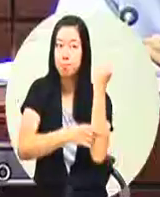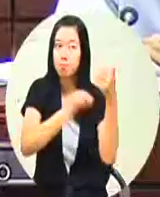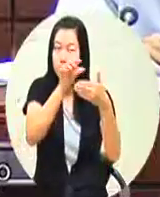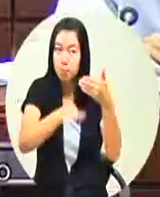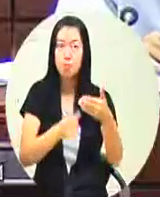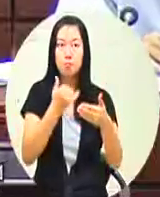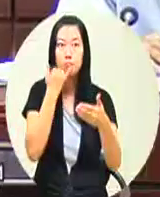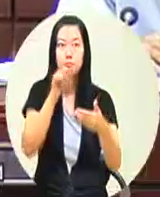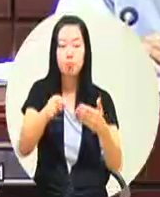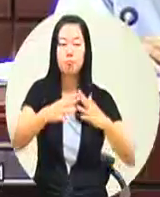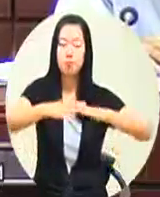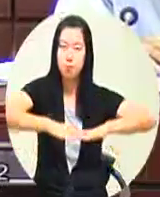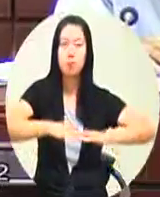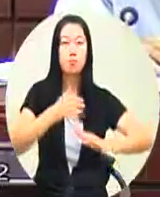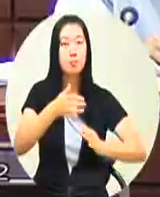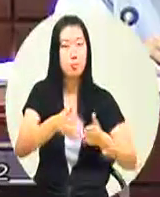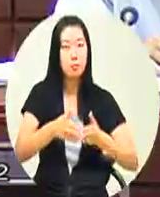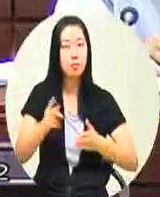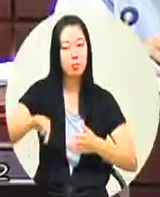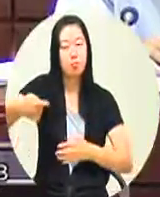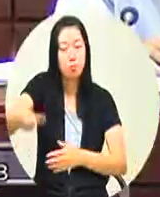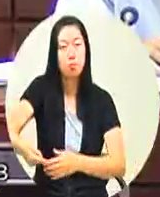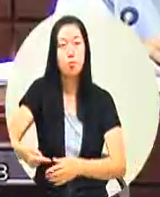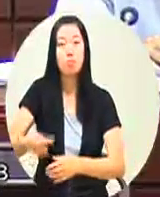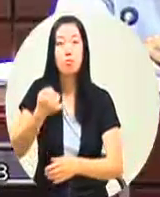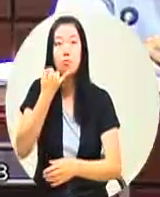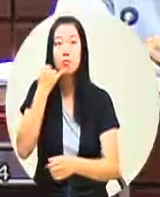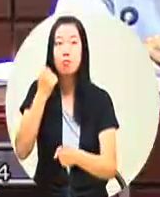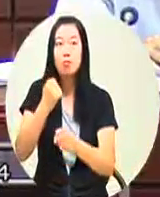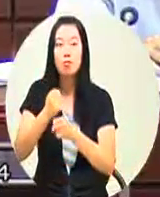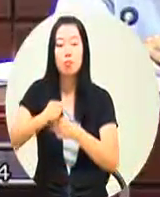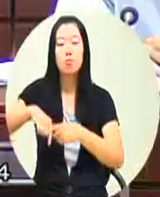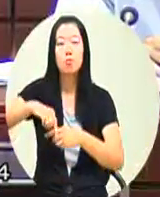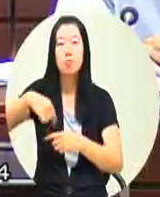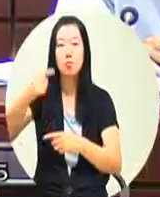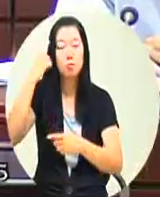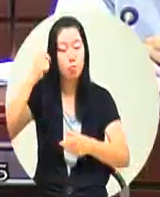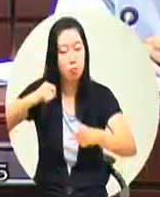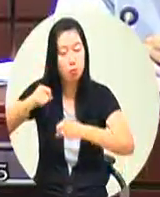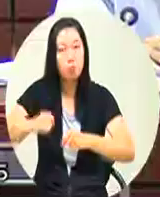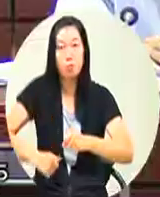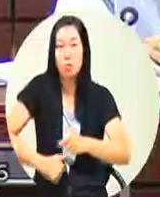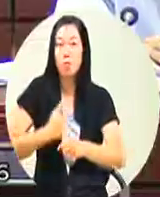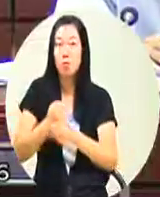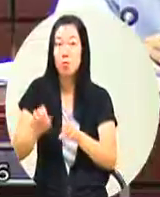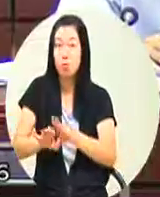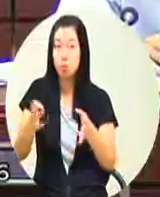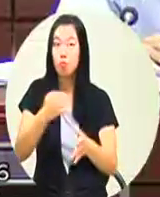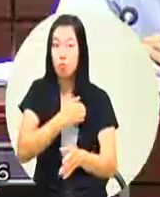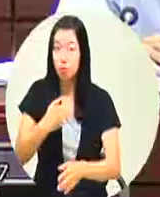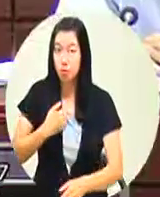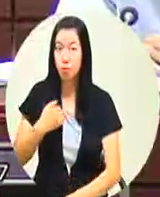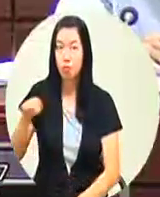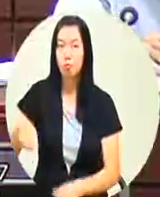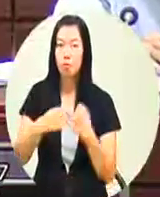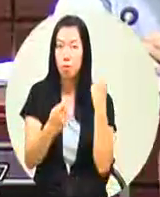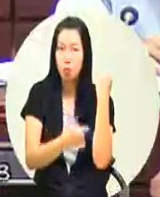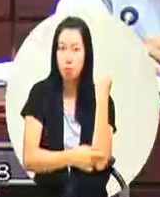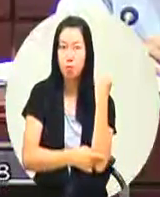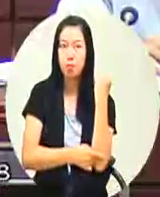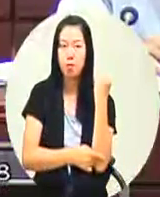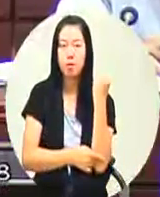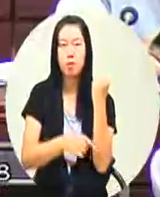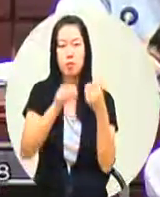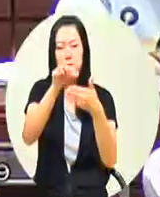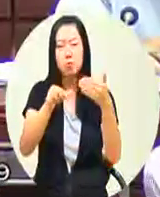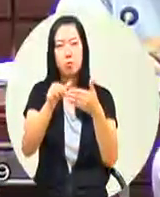先稳固，然后后面才有那办法去执行这个计划。 对。 那因为就是法令上它不可行，所以说